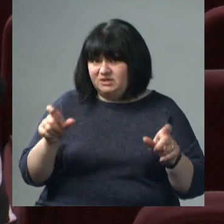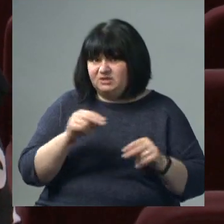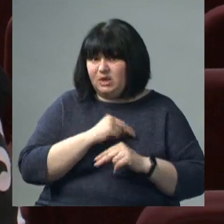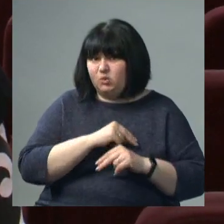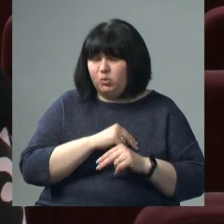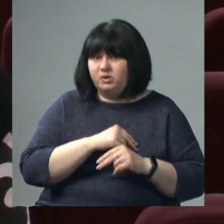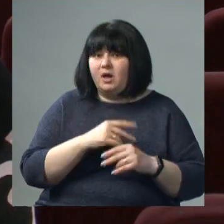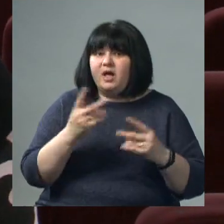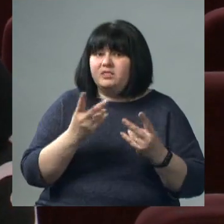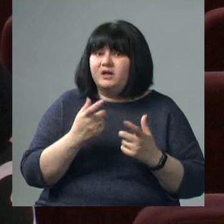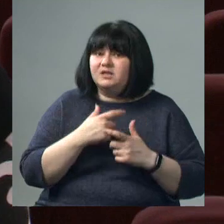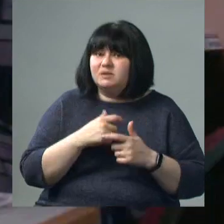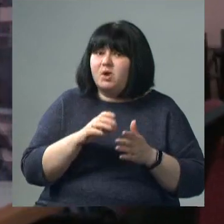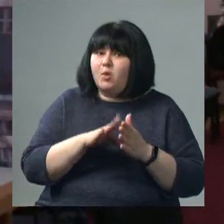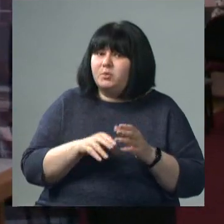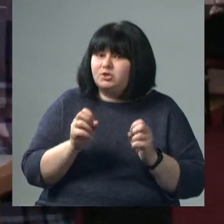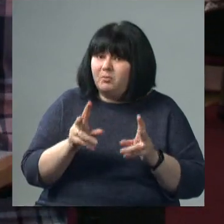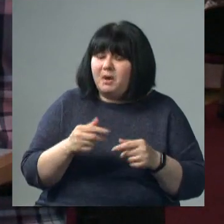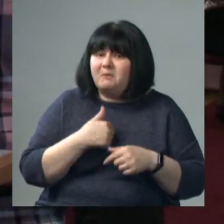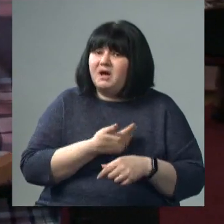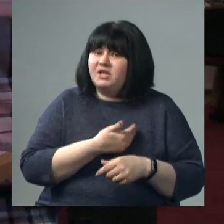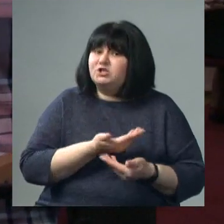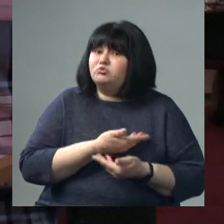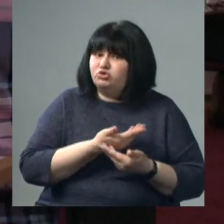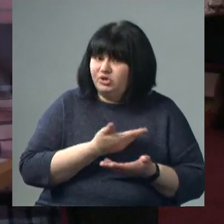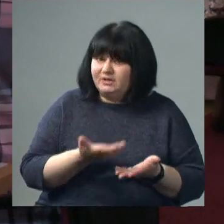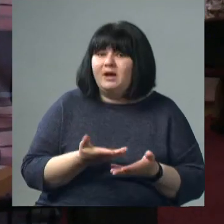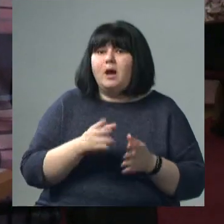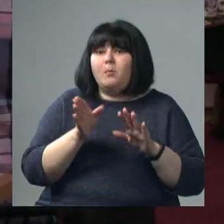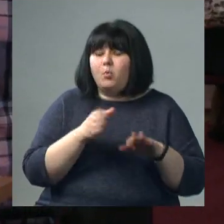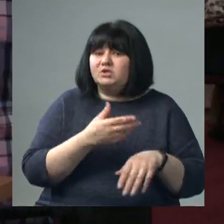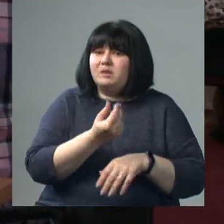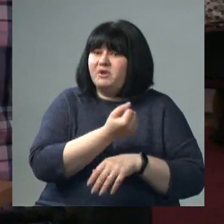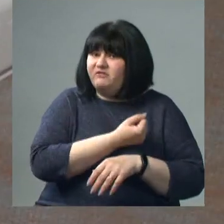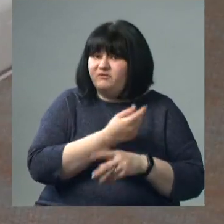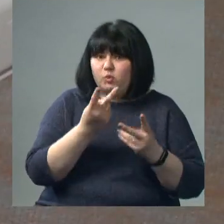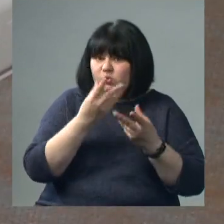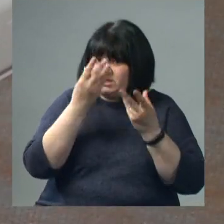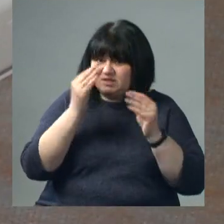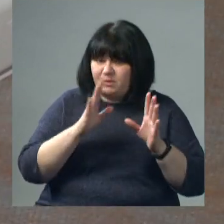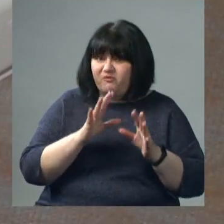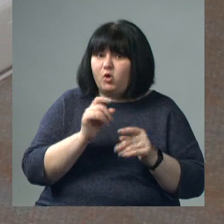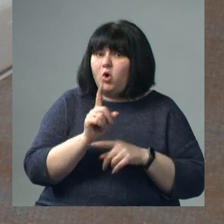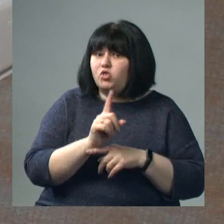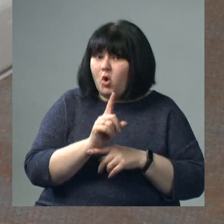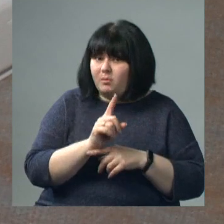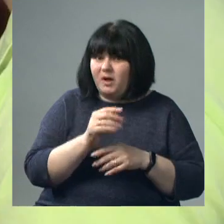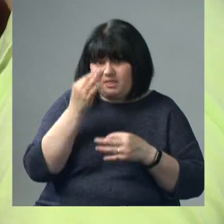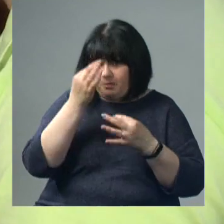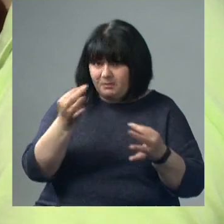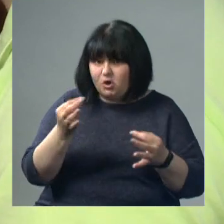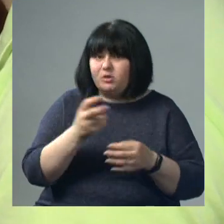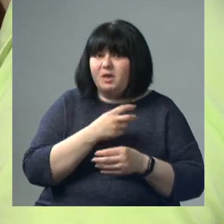дальше себя обезопасить мы хотим жить но даже после прививки не стоит забывать о санитарных нормах напоминают медики 1